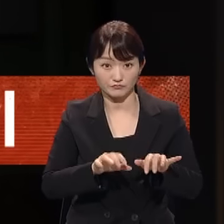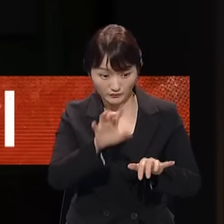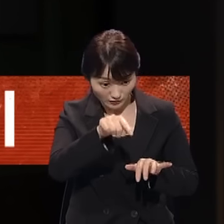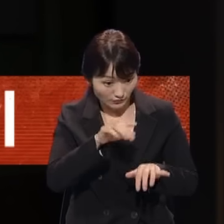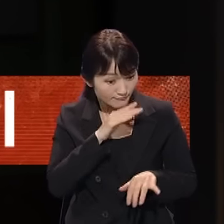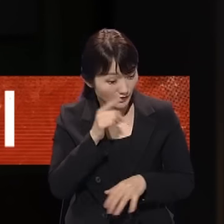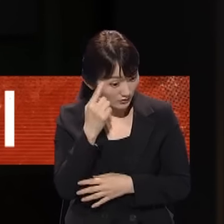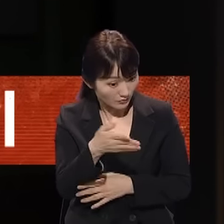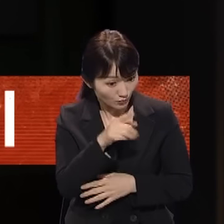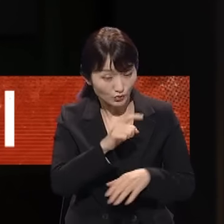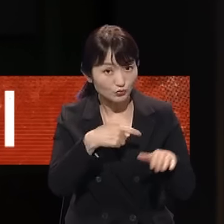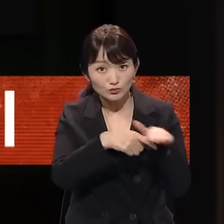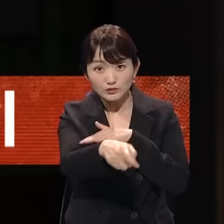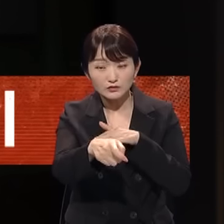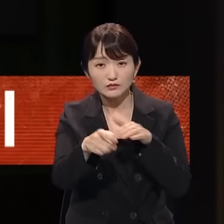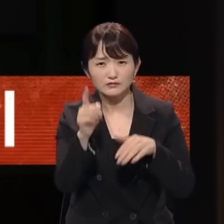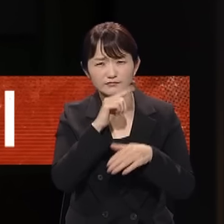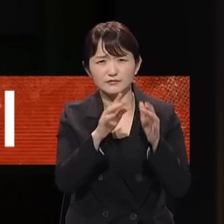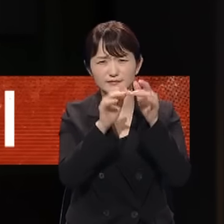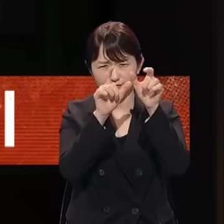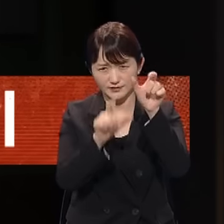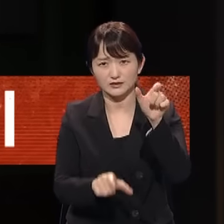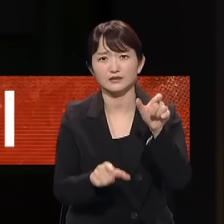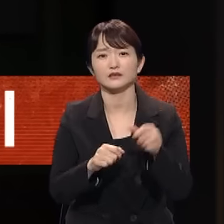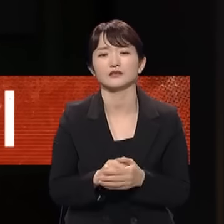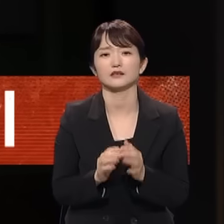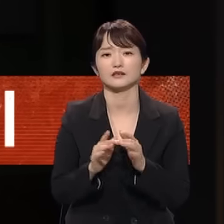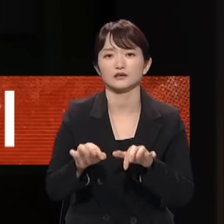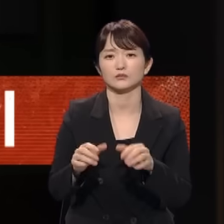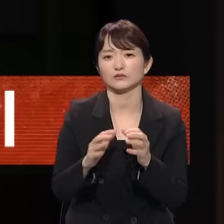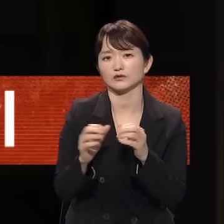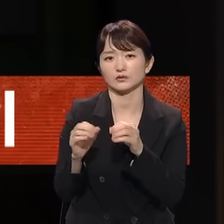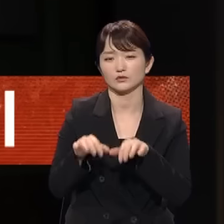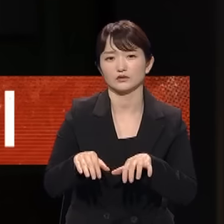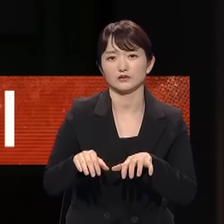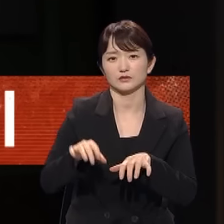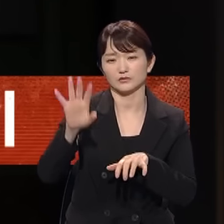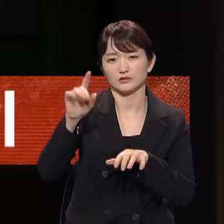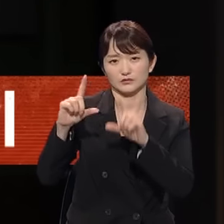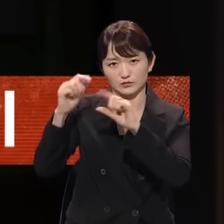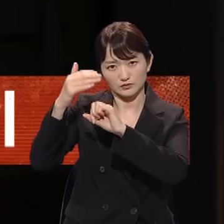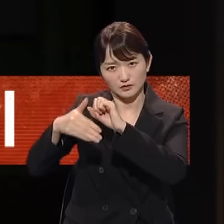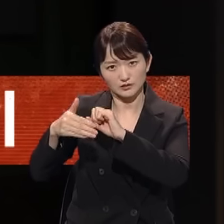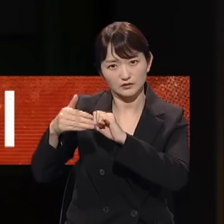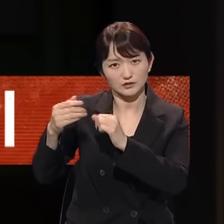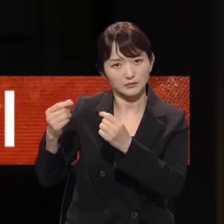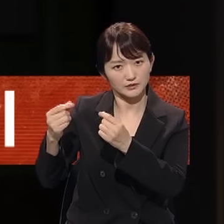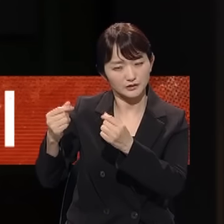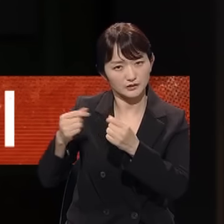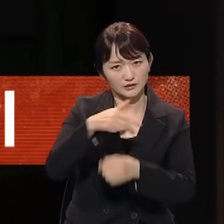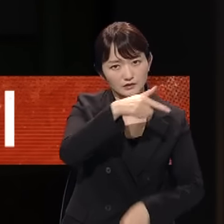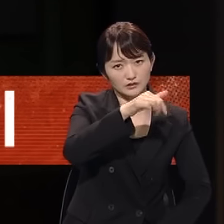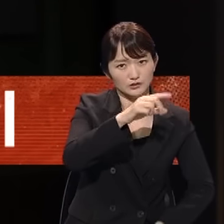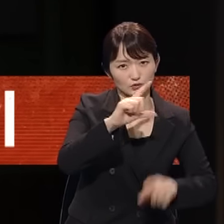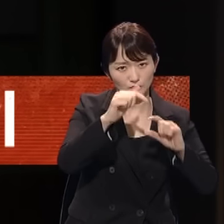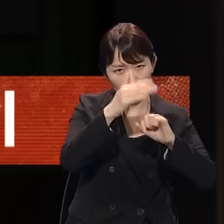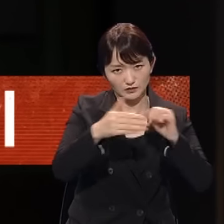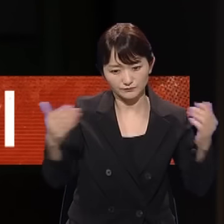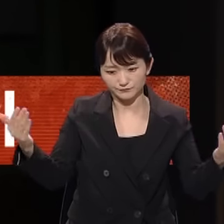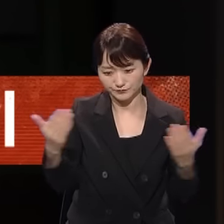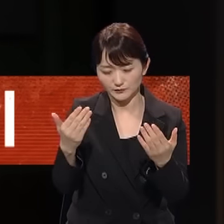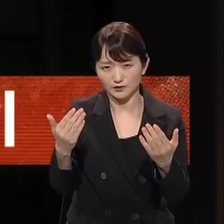훔쳐갔냐 이러면서 악성 댓글을 달기도 했고요. 온라인 커뮤니티에서는 몽타주와 비슷한 차림의 지코 사진을 올리기도